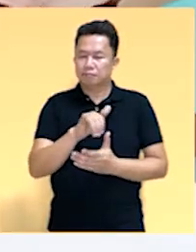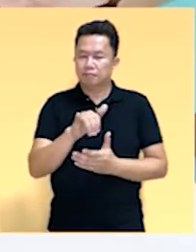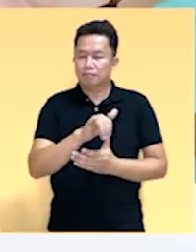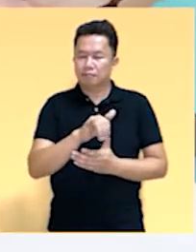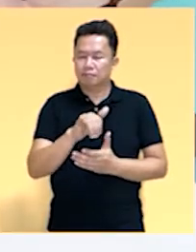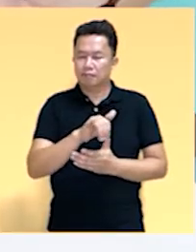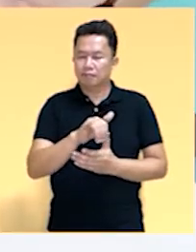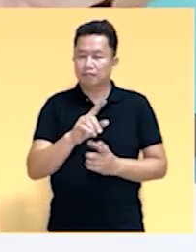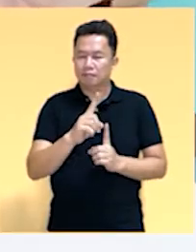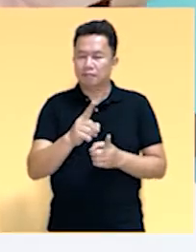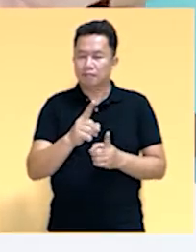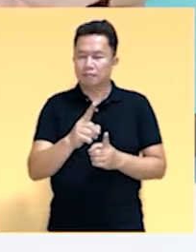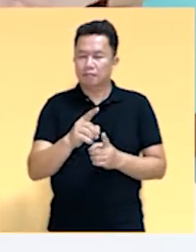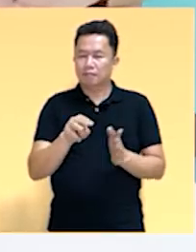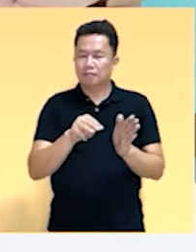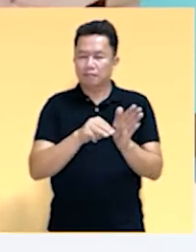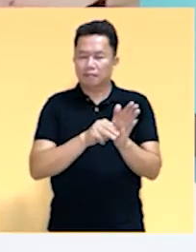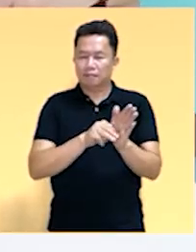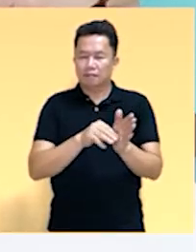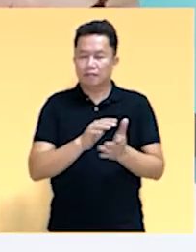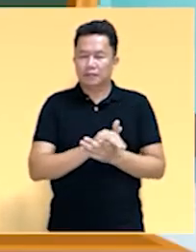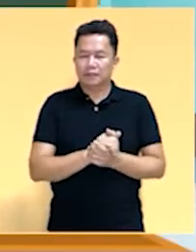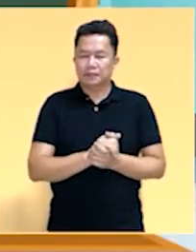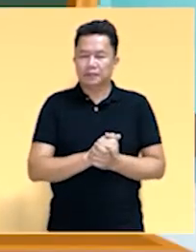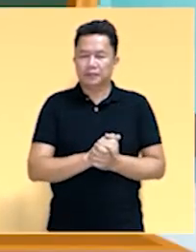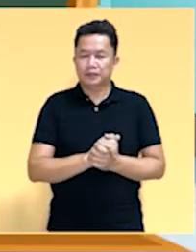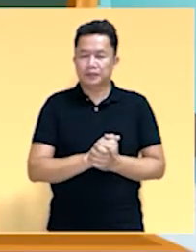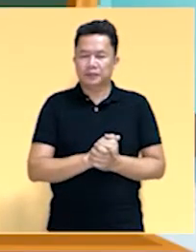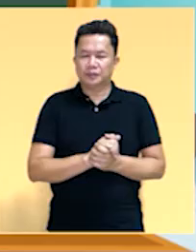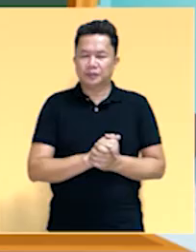6,375. Katulad ba ng nakuha nating sagot ang minwend?